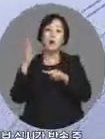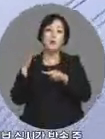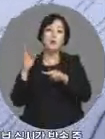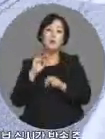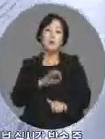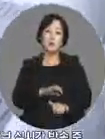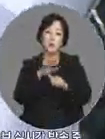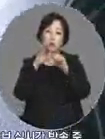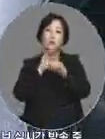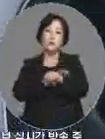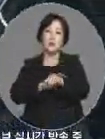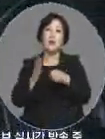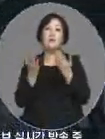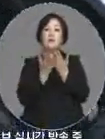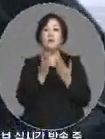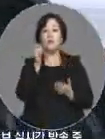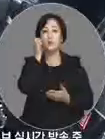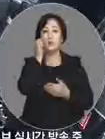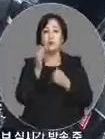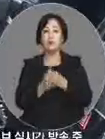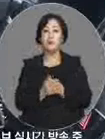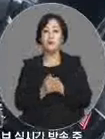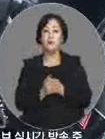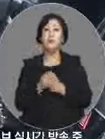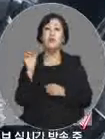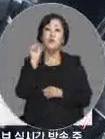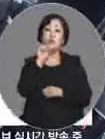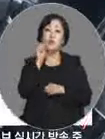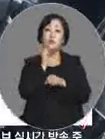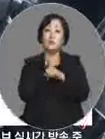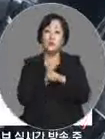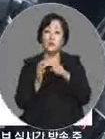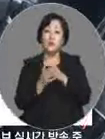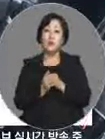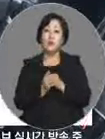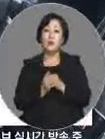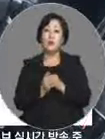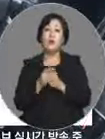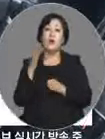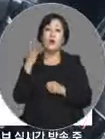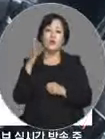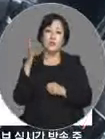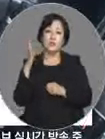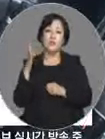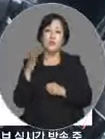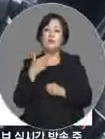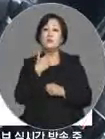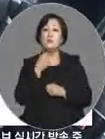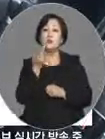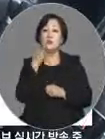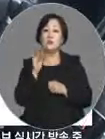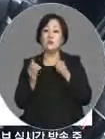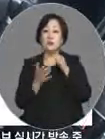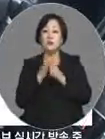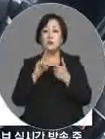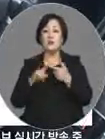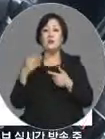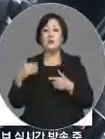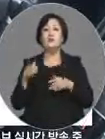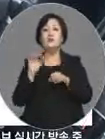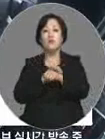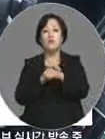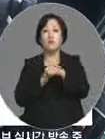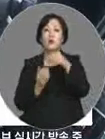이용할 곳이 마땅찮기 때문입니다. 운전하다 보면은 소변도 볼 수 있어야 되고 이런 점도 좀